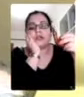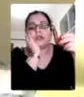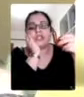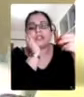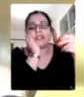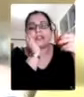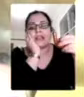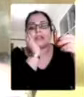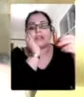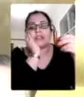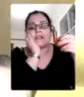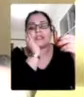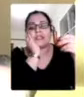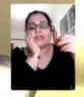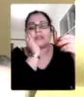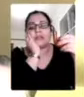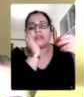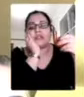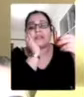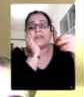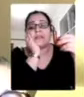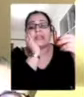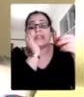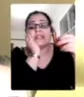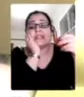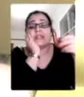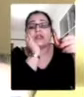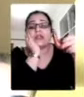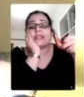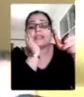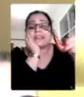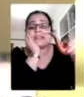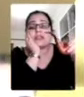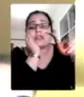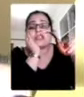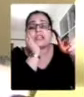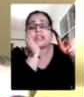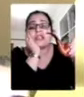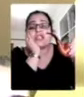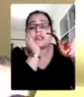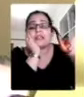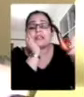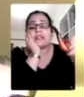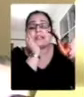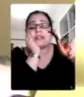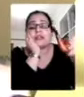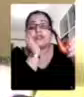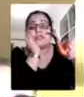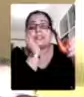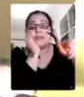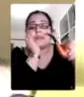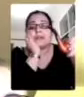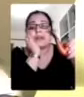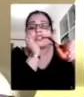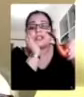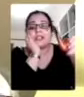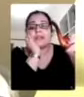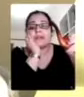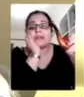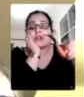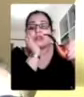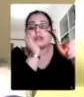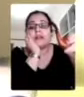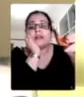diyor. Onu bir şekilde yakmaya uğraşmak gerekir mi? Hüseyin, tadı hoşuna gittiği sürece iç. Tadı hoşuna gitmemeye